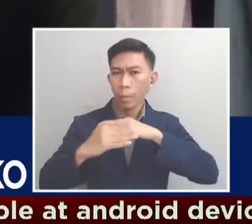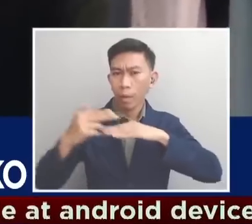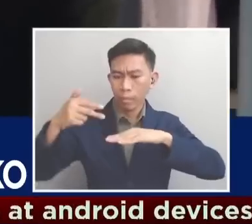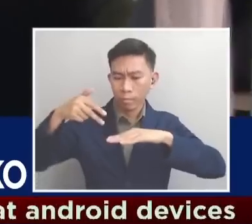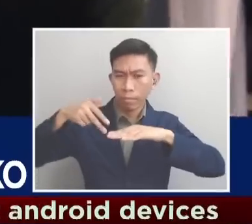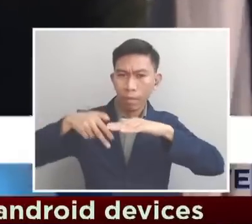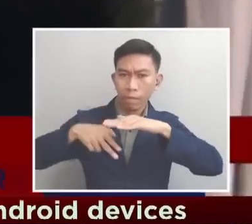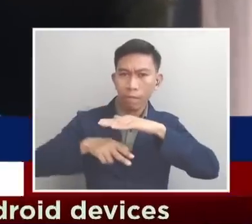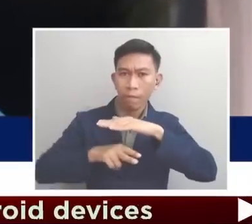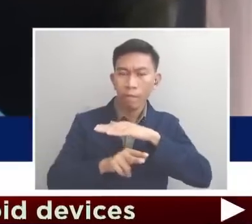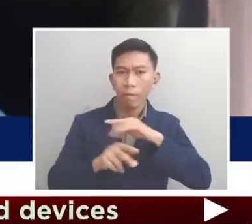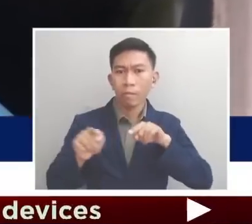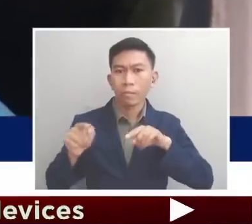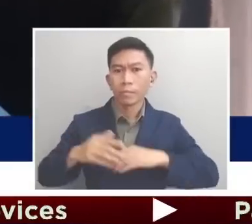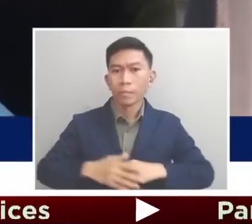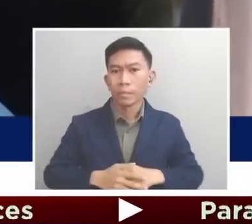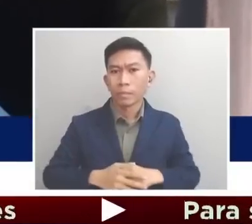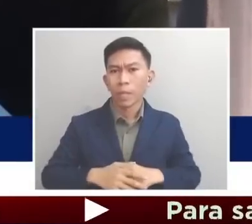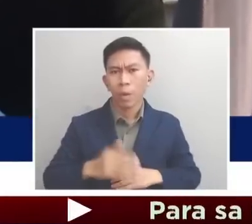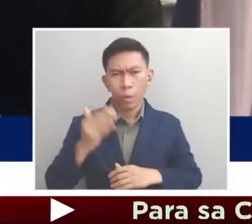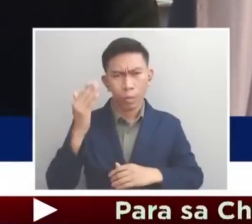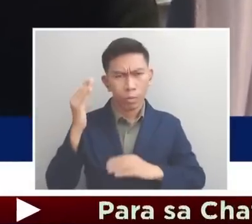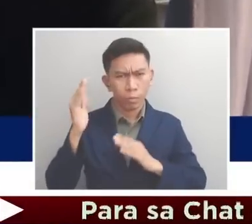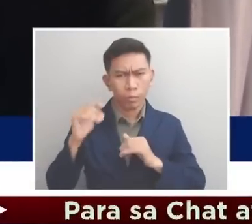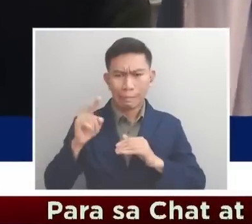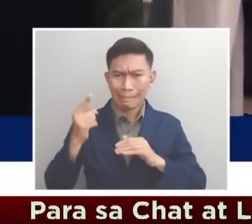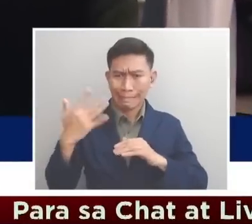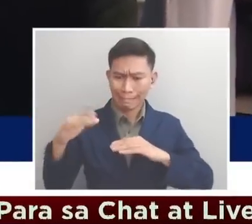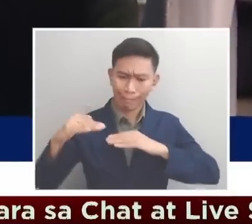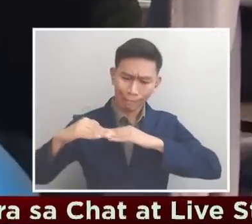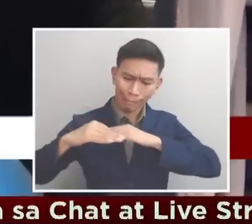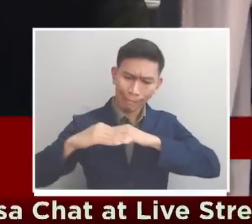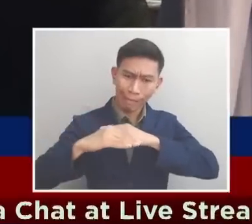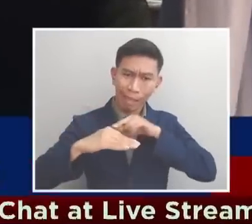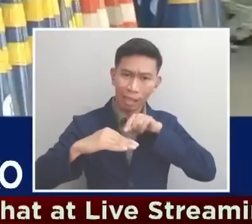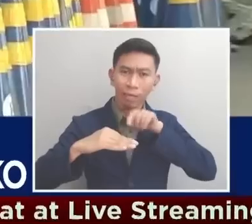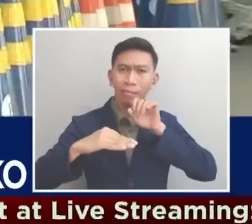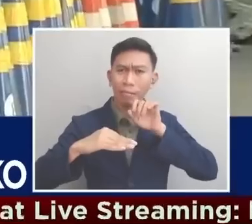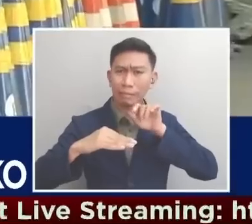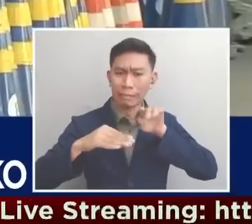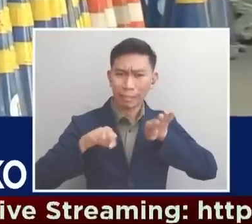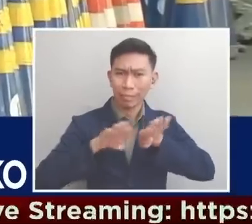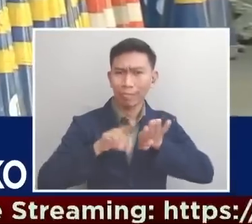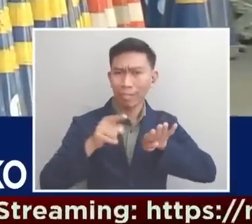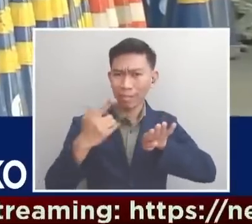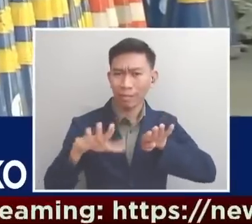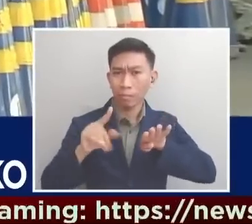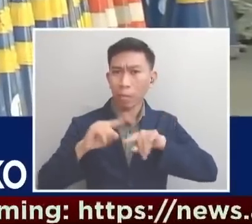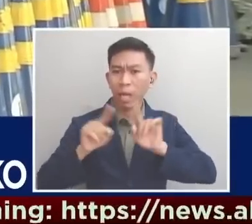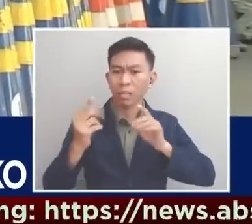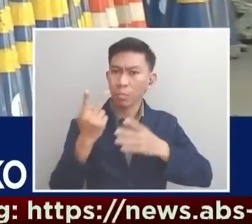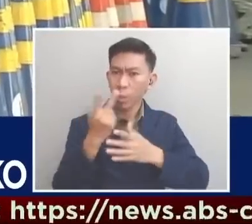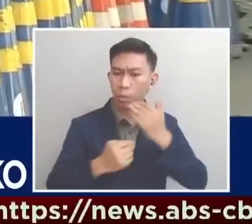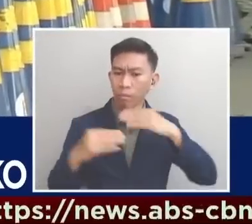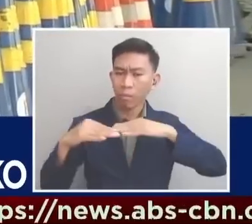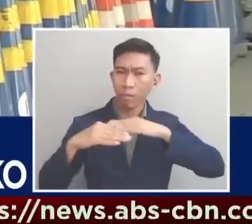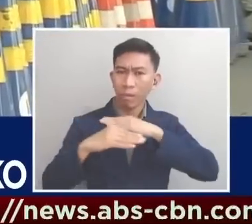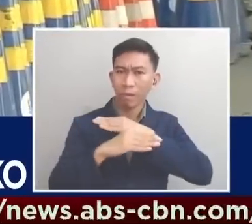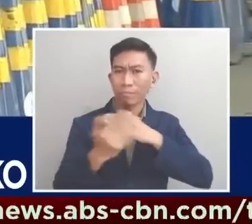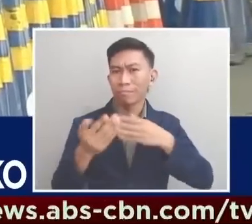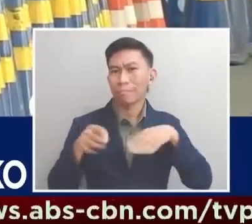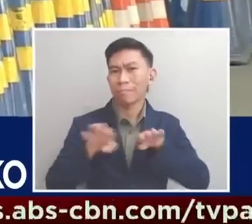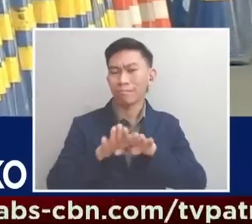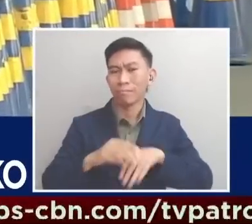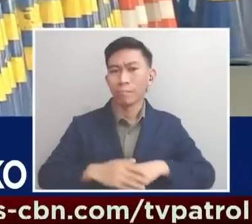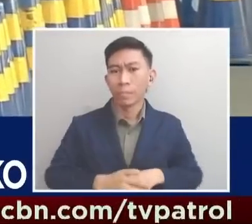sinara nila, huwag yung kabuuan. Sinara nila yung kabuuan, napaka-traffic sobra. Kung dati, pinadadaanan pa ang isang